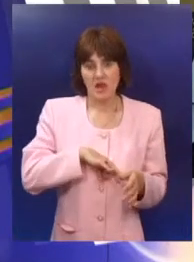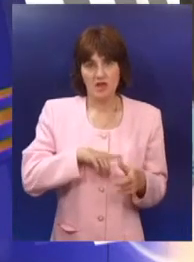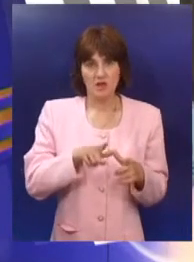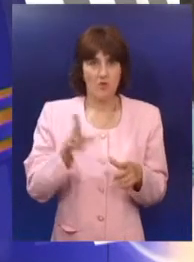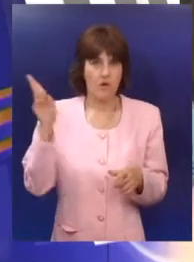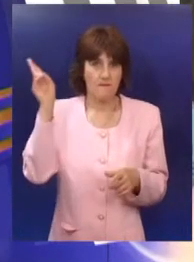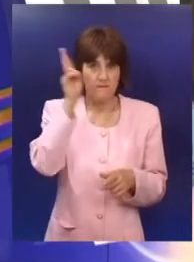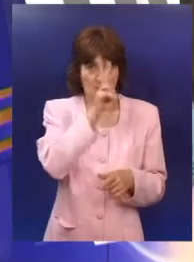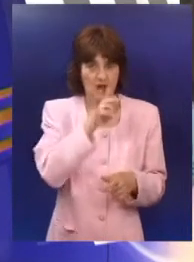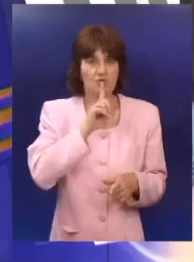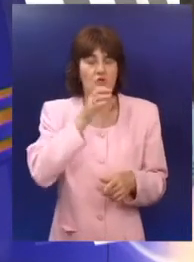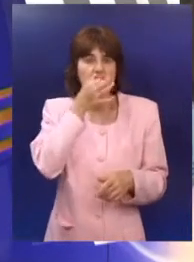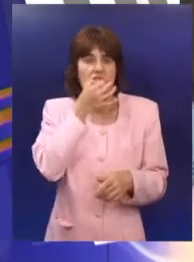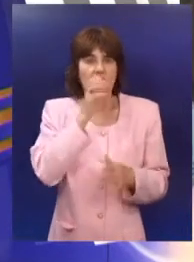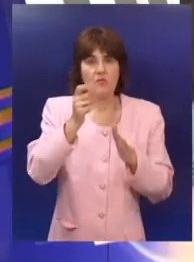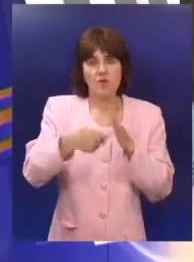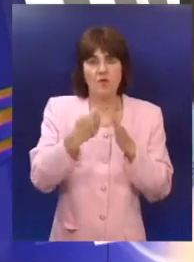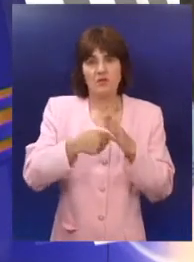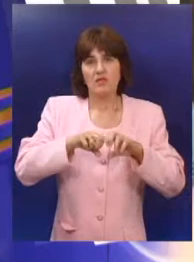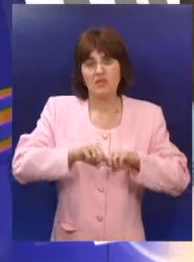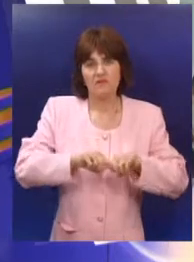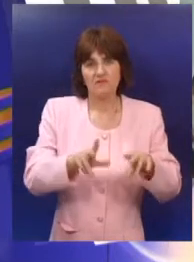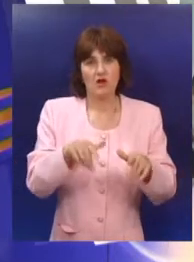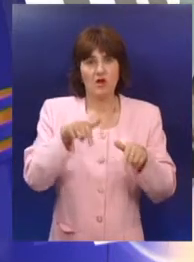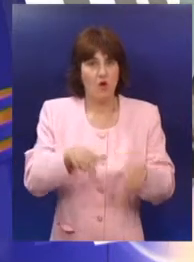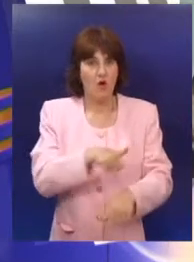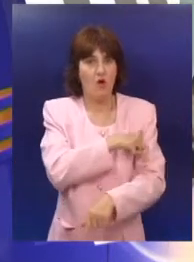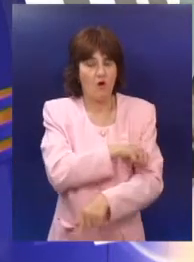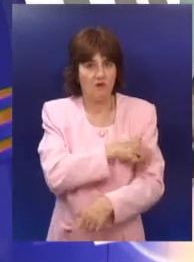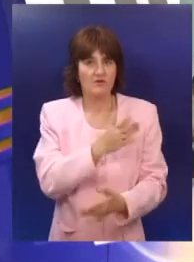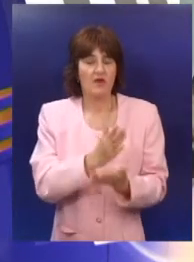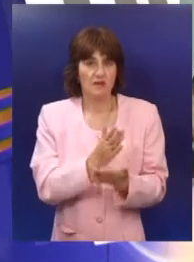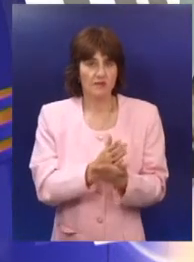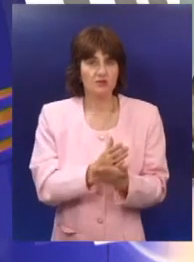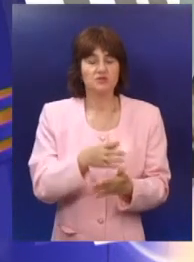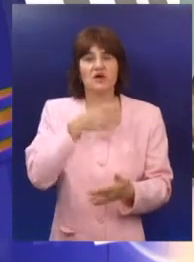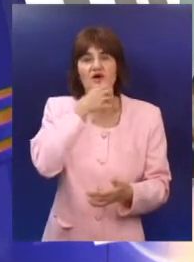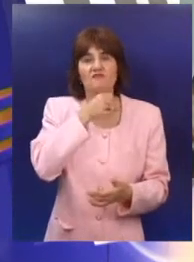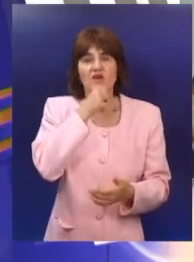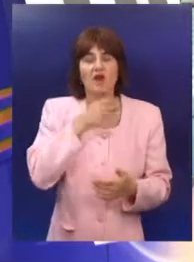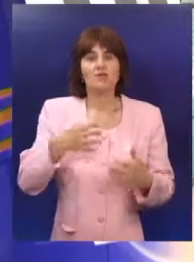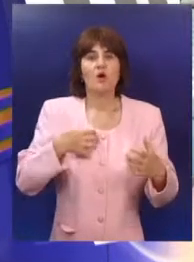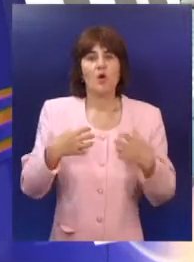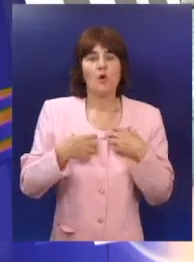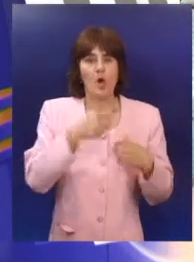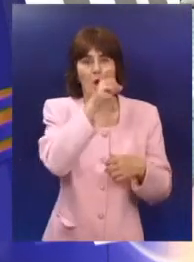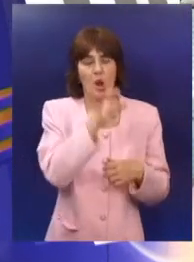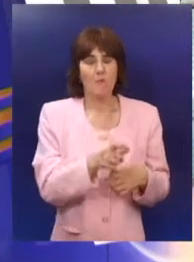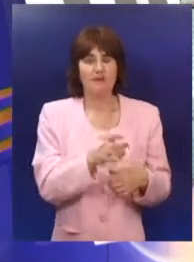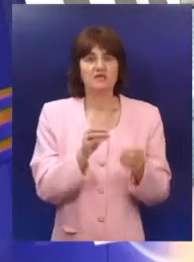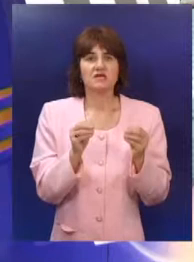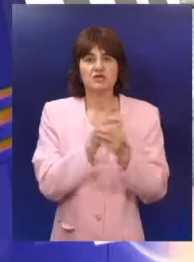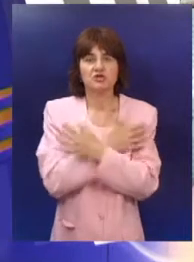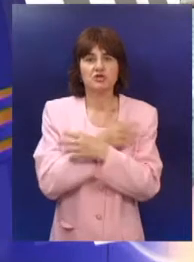Festival evropskog filma Palić dodeljuje za izuzetan doprinos evropskoj kinematografiji, ove godine će dobiti francuski glumac, reditelj i